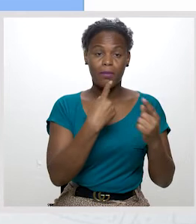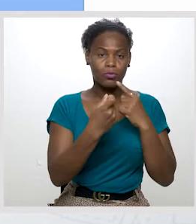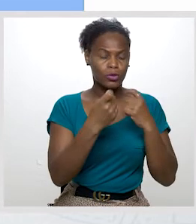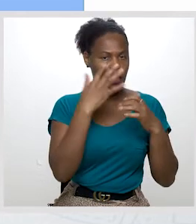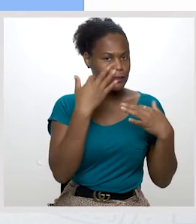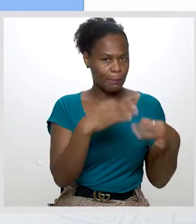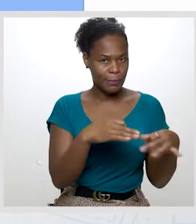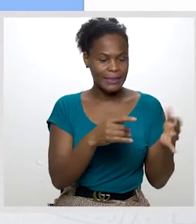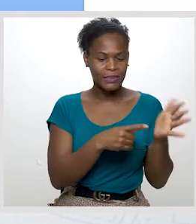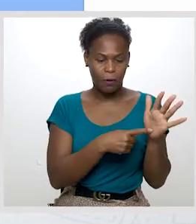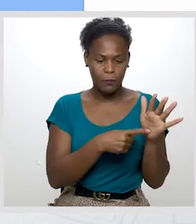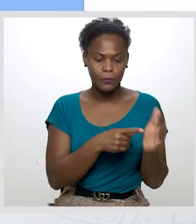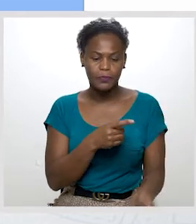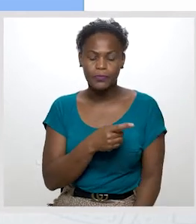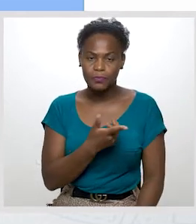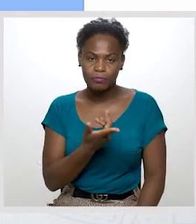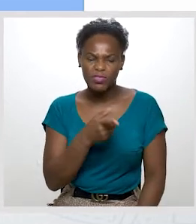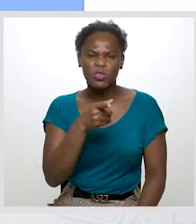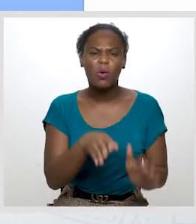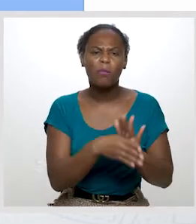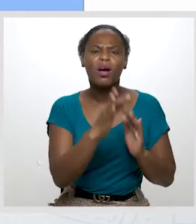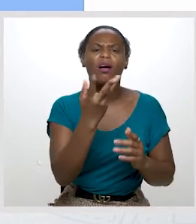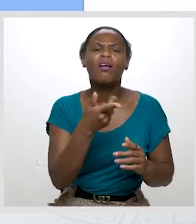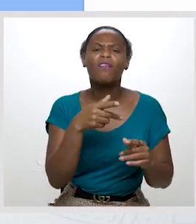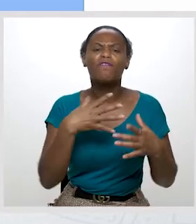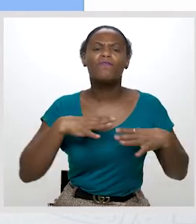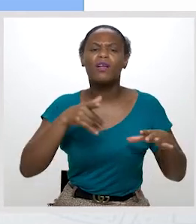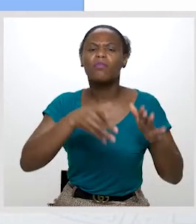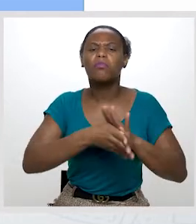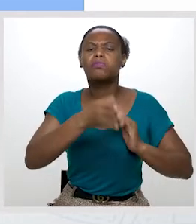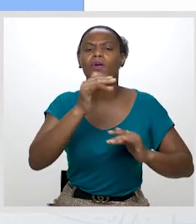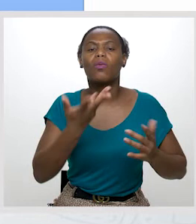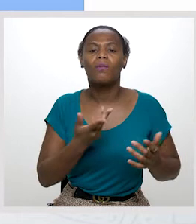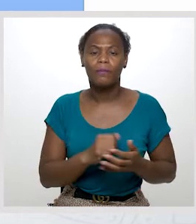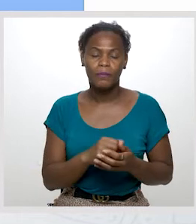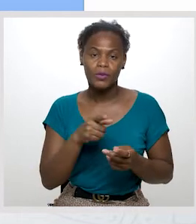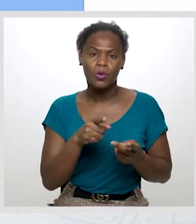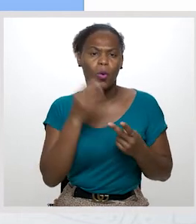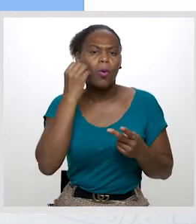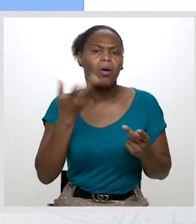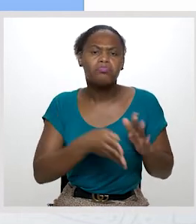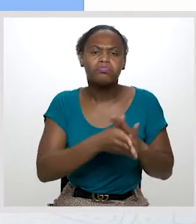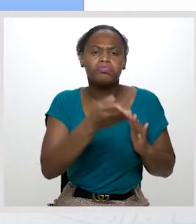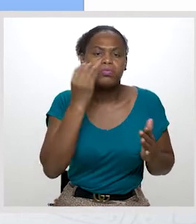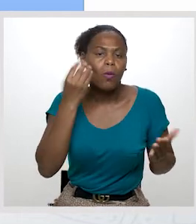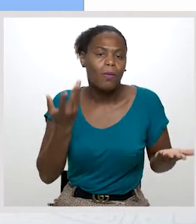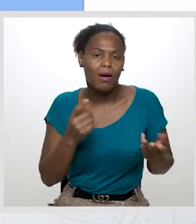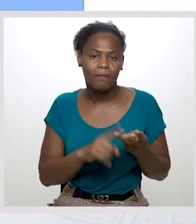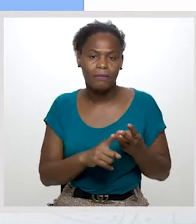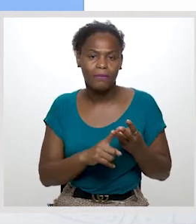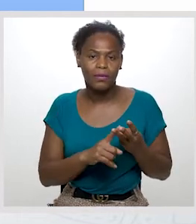dans le tableau les questions simples. Exemple, tu pars quand en vacances? Comment tu